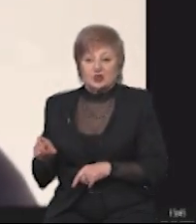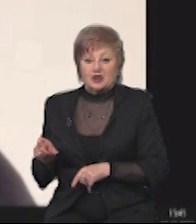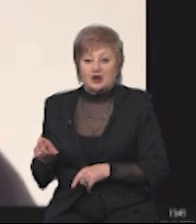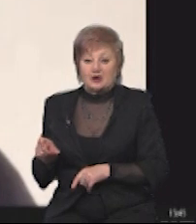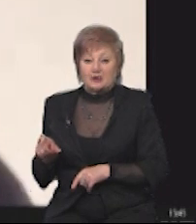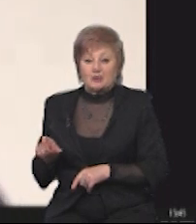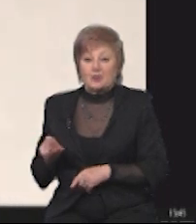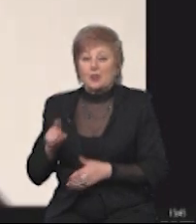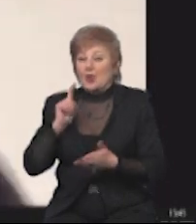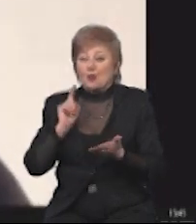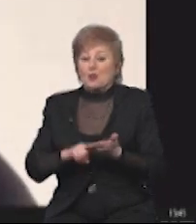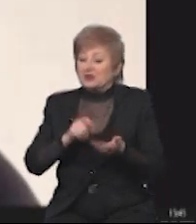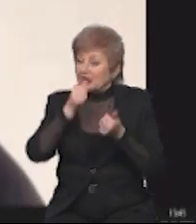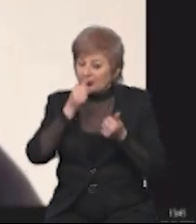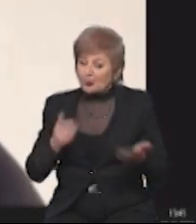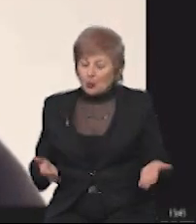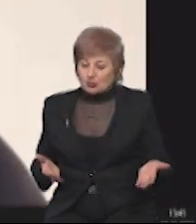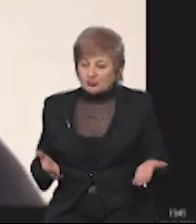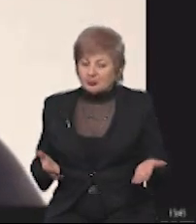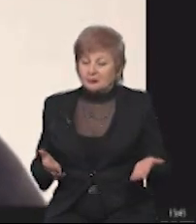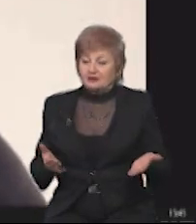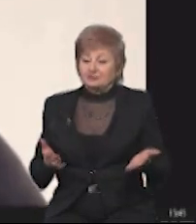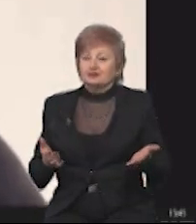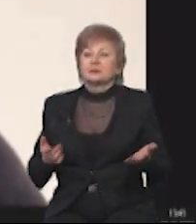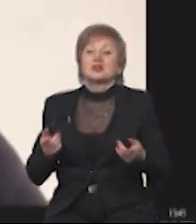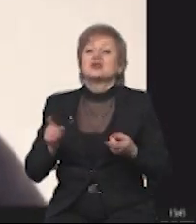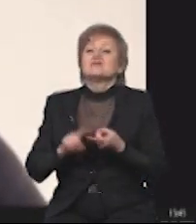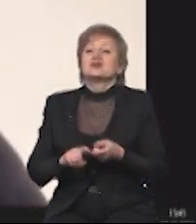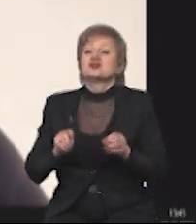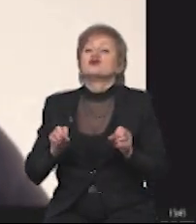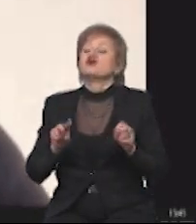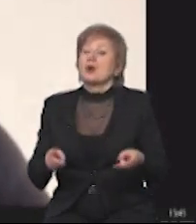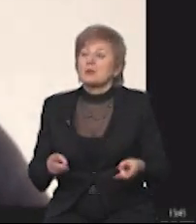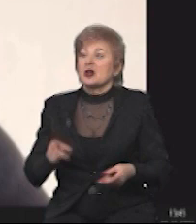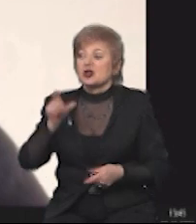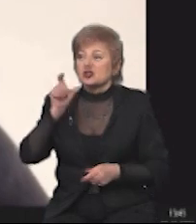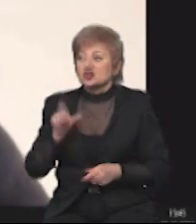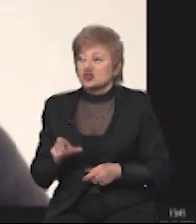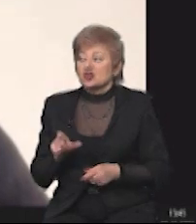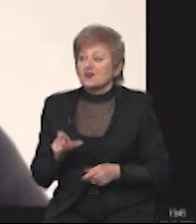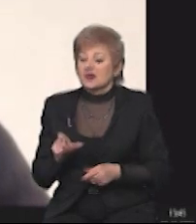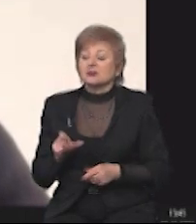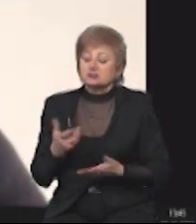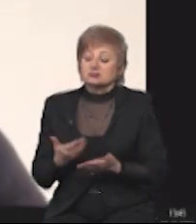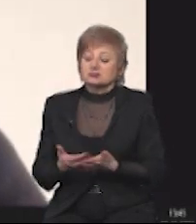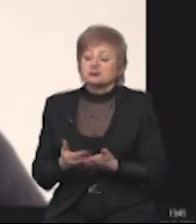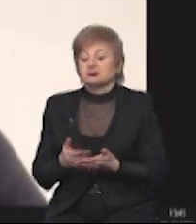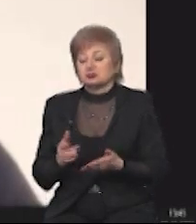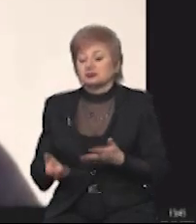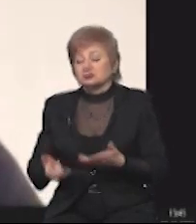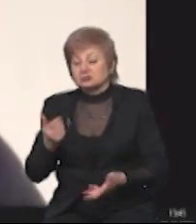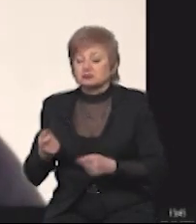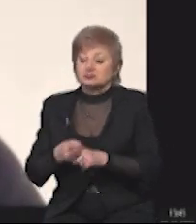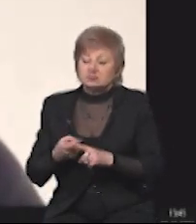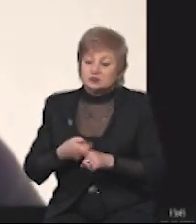форме попадать не может. Чем это связано? Человек, когда производит продукт, да, к примеру,